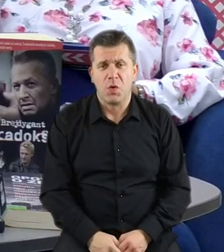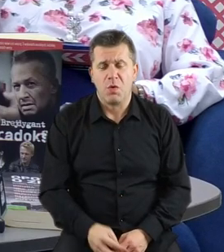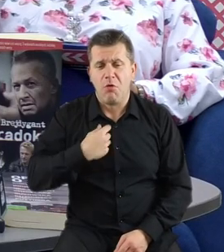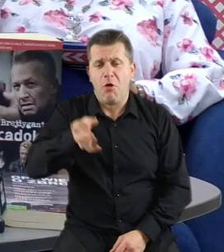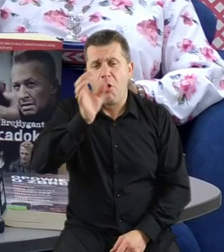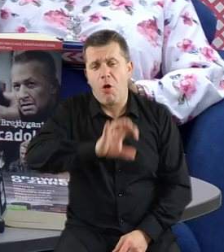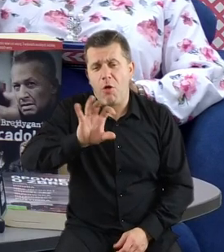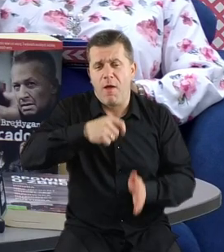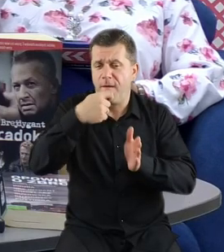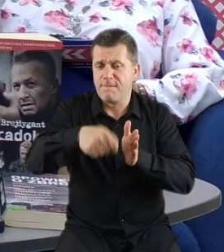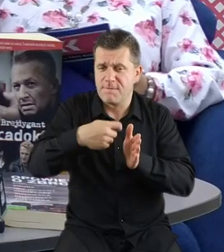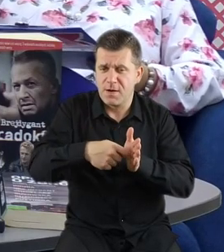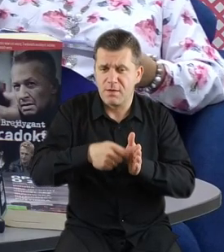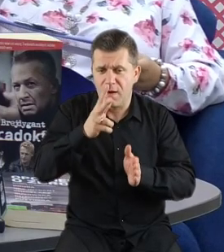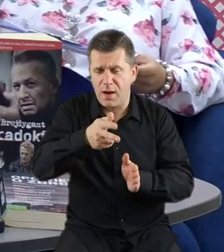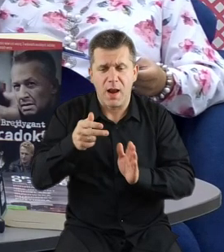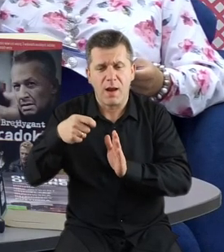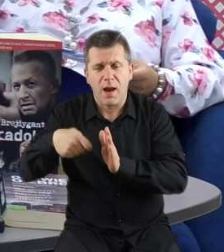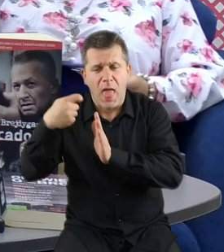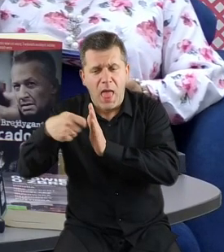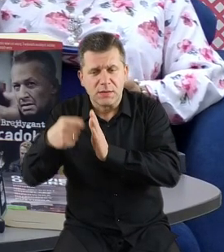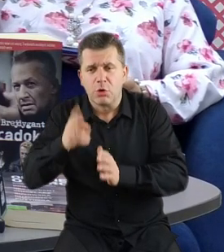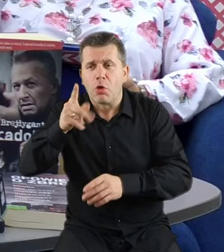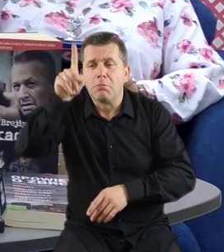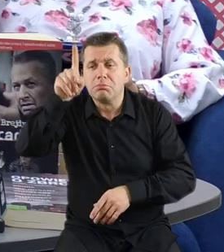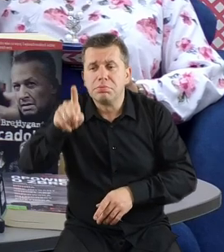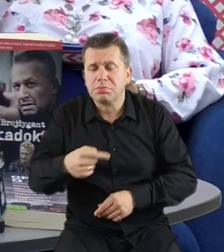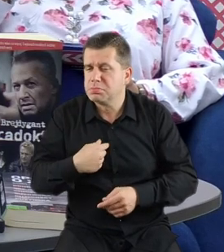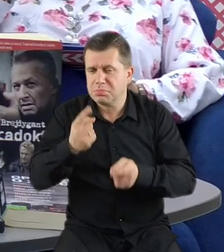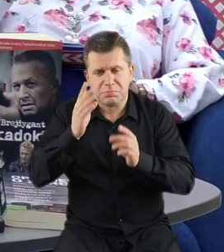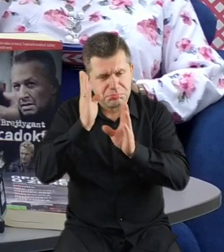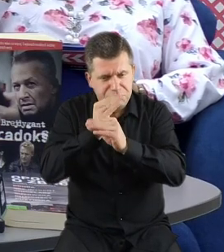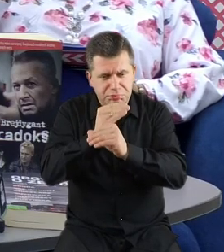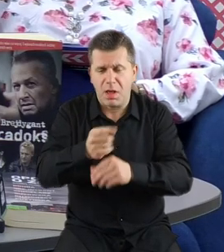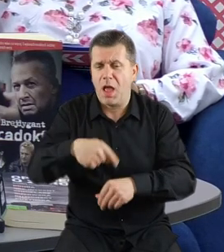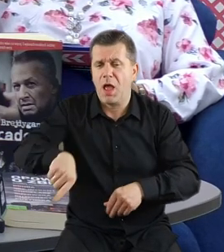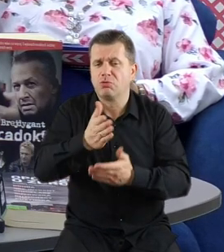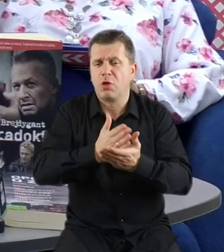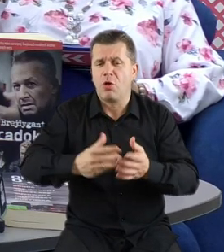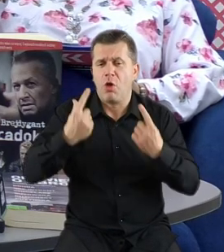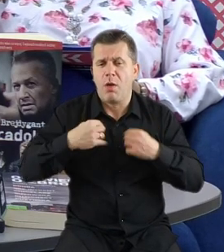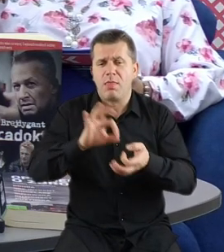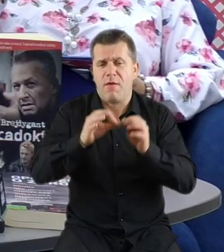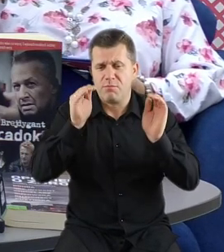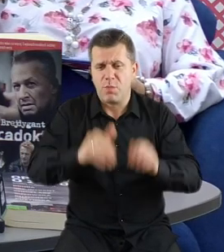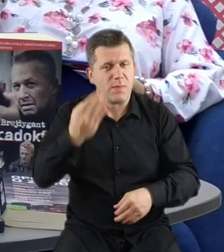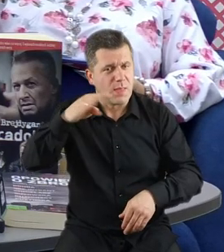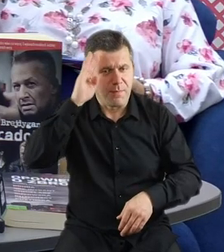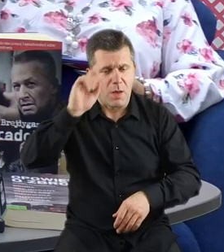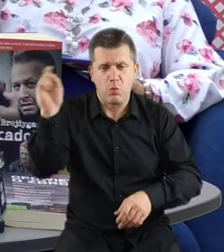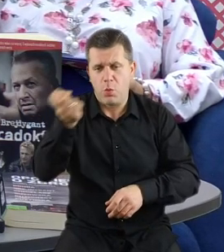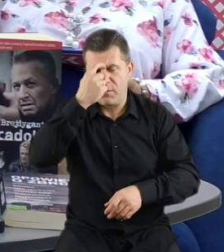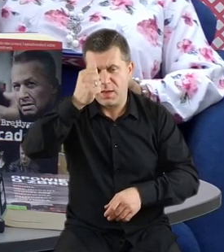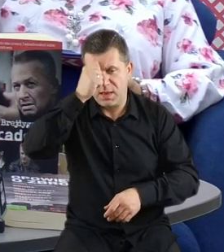Rzadko oglądam film reżyserami. Zwracam na to uwagę. A część odbiorców przypuszczam, że nawet może nie pamiętać nazwiska